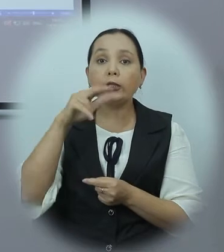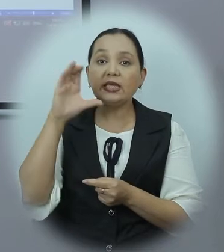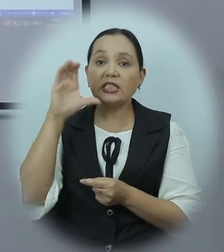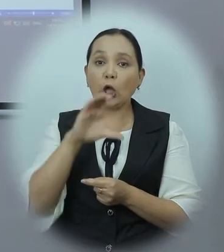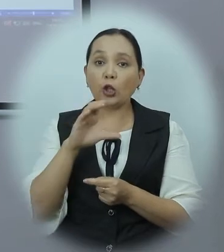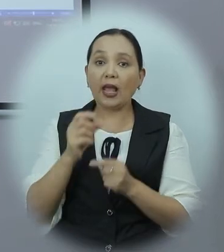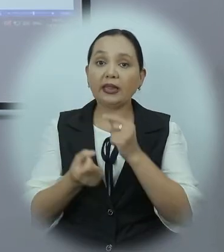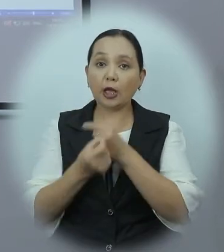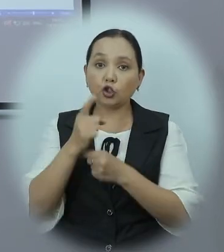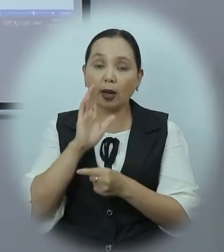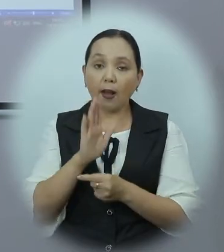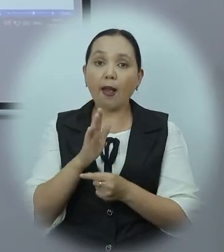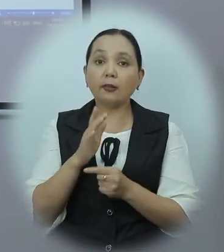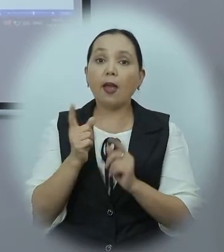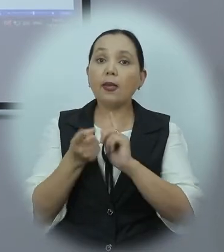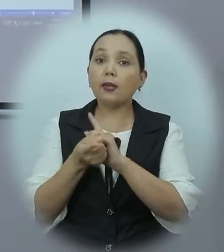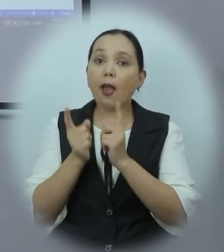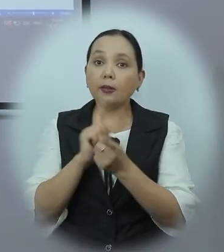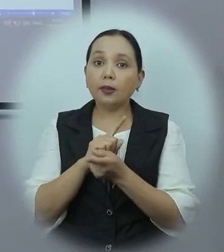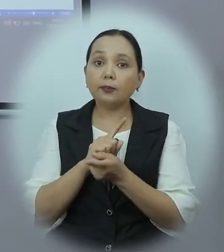tashkil qiladi. Ya'ni